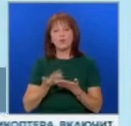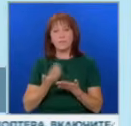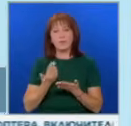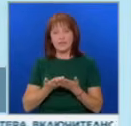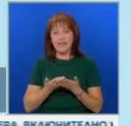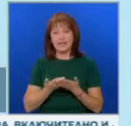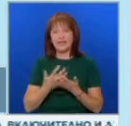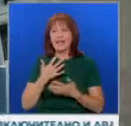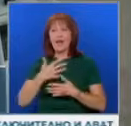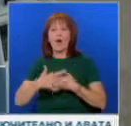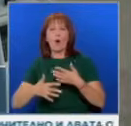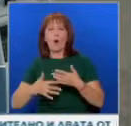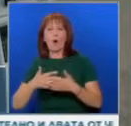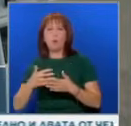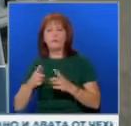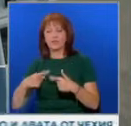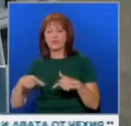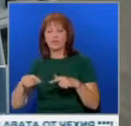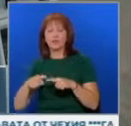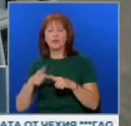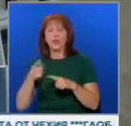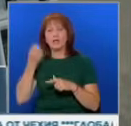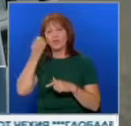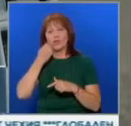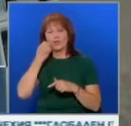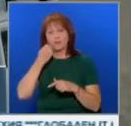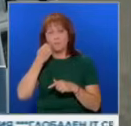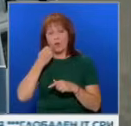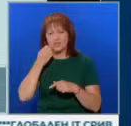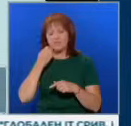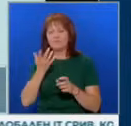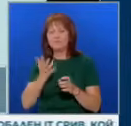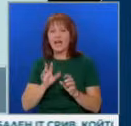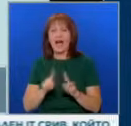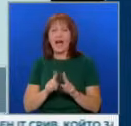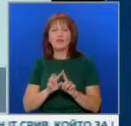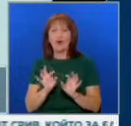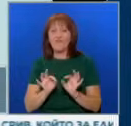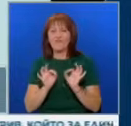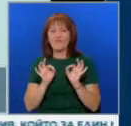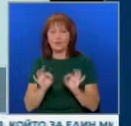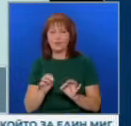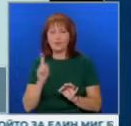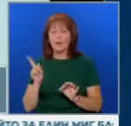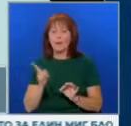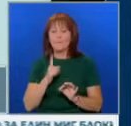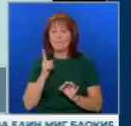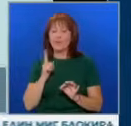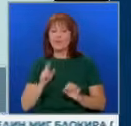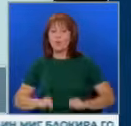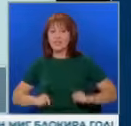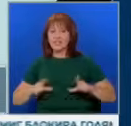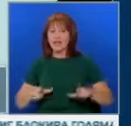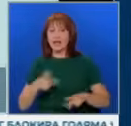на облачната платформа Azure, която използва антивирусния софтуер на CrowdStrike Falcon. Първи пострадаха в Австралия, където